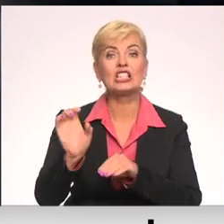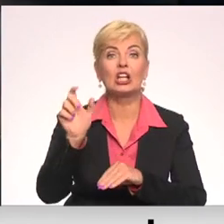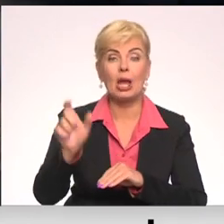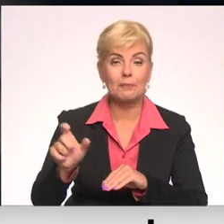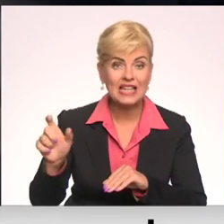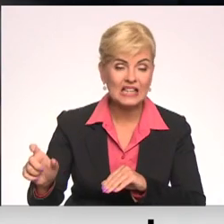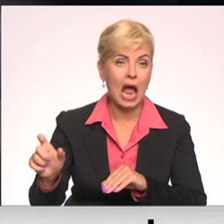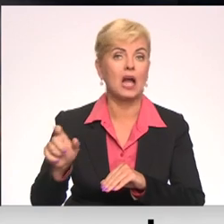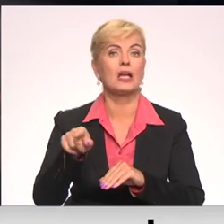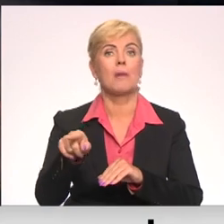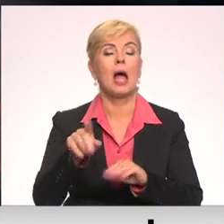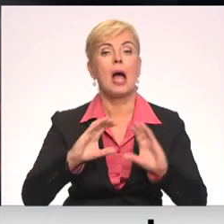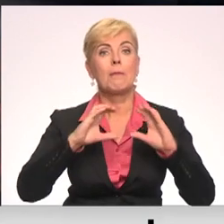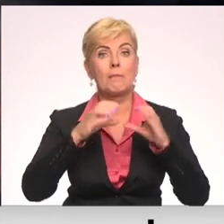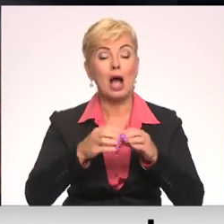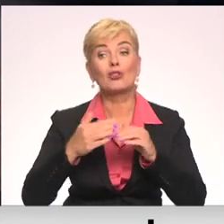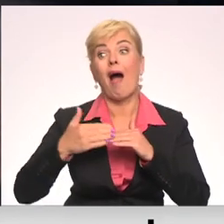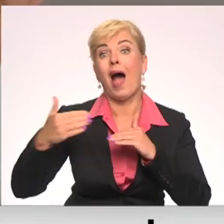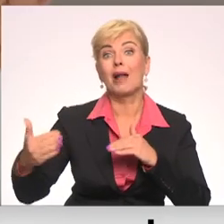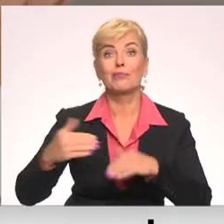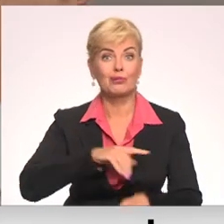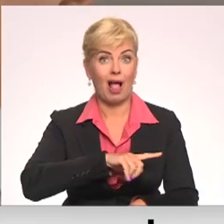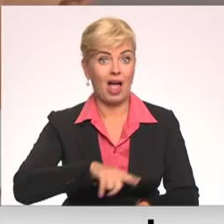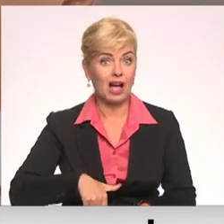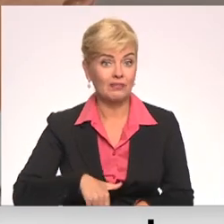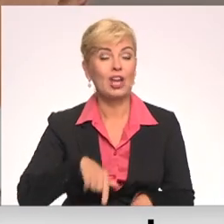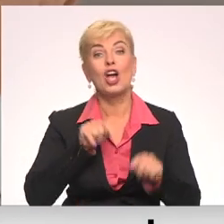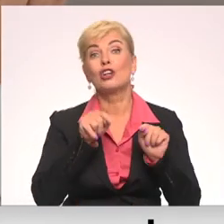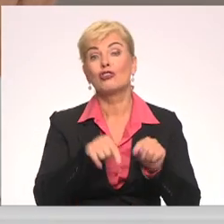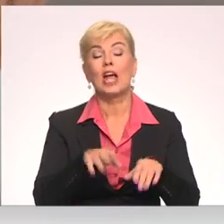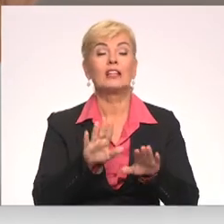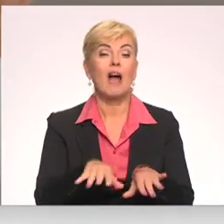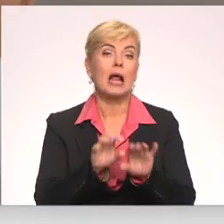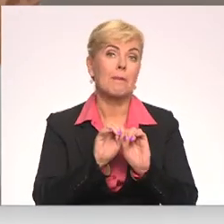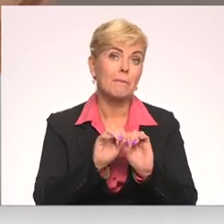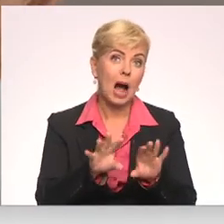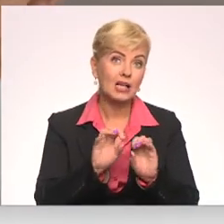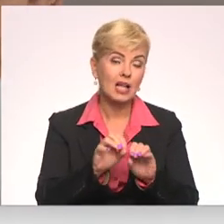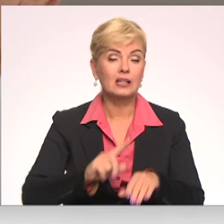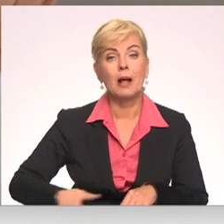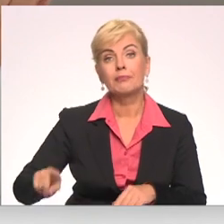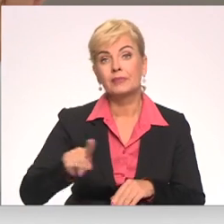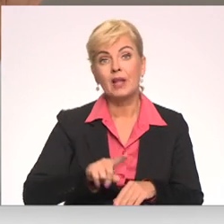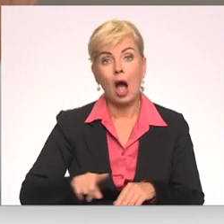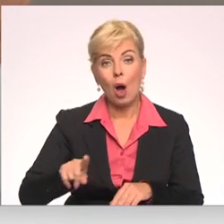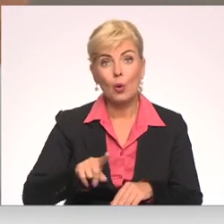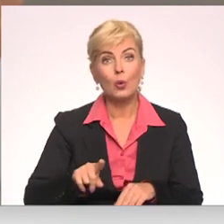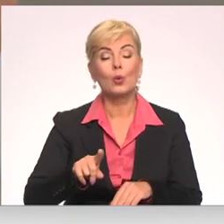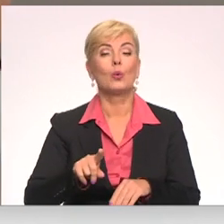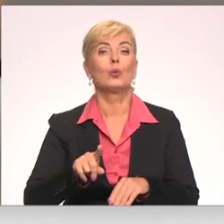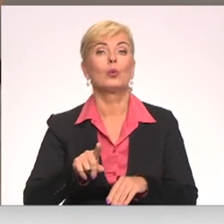ar pasauli ārpus Latvijas. Te mēs varam pastāstīt tautas stāstu